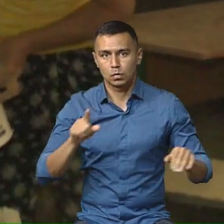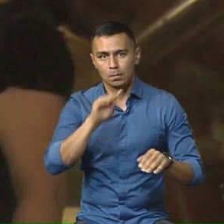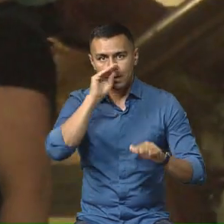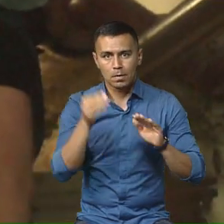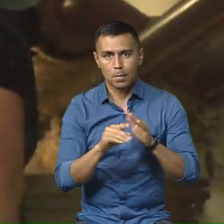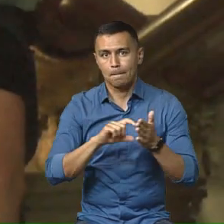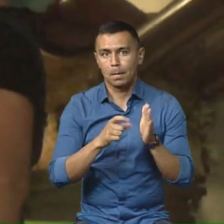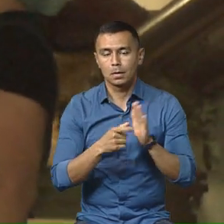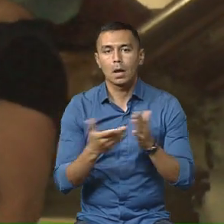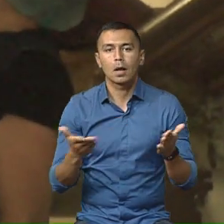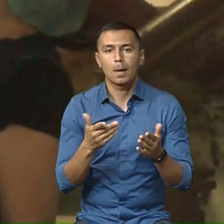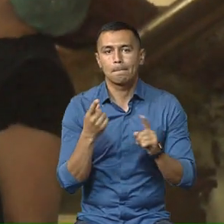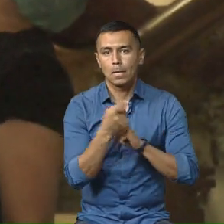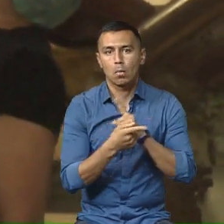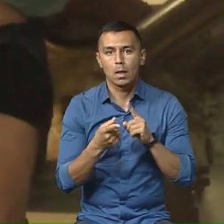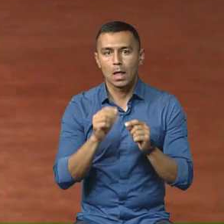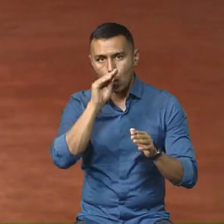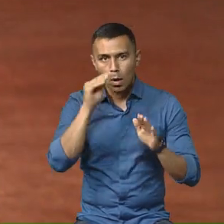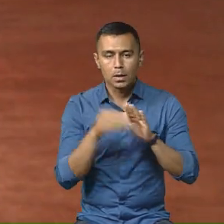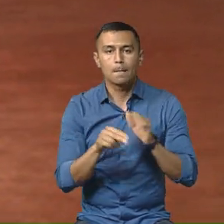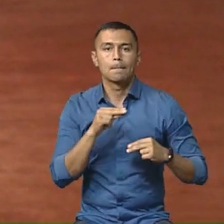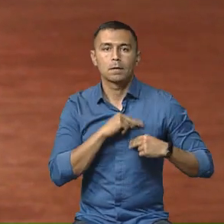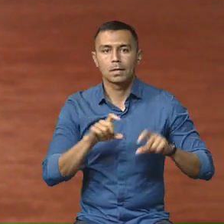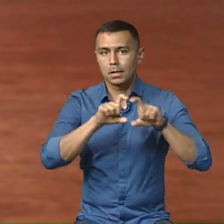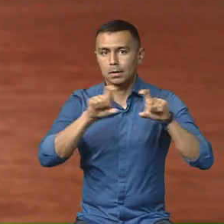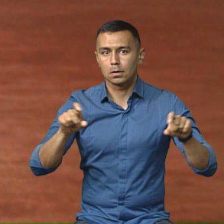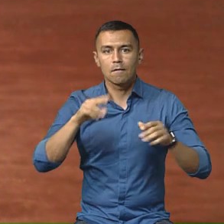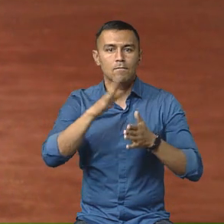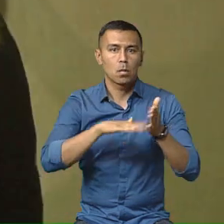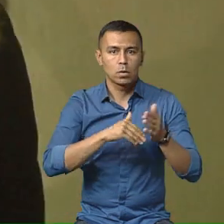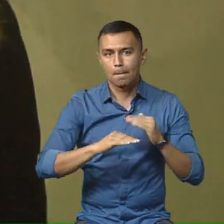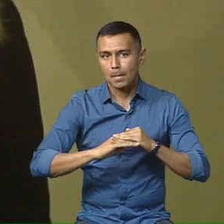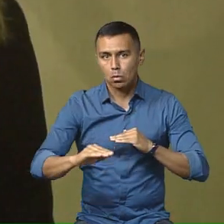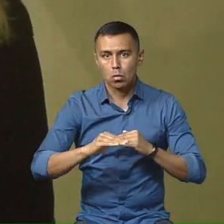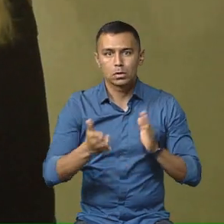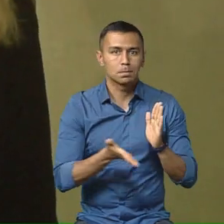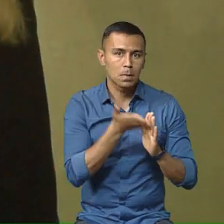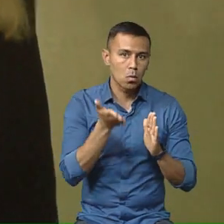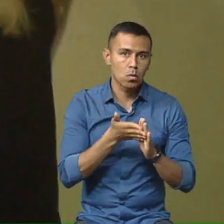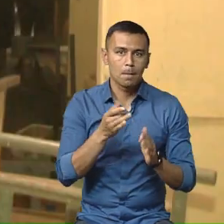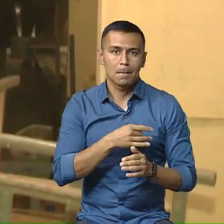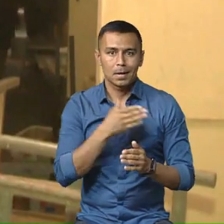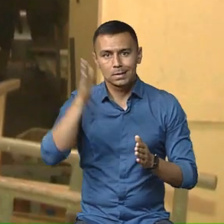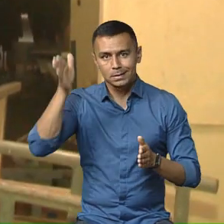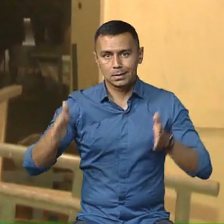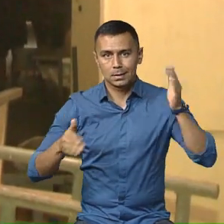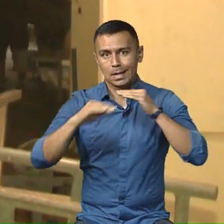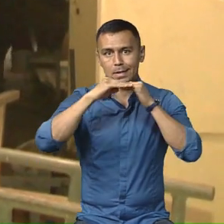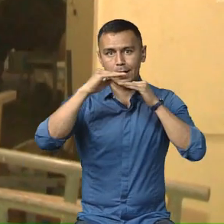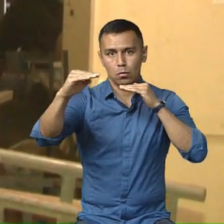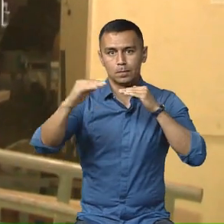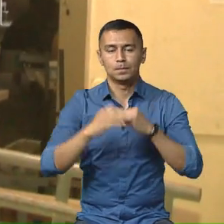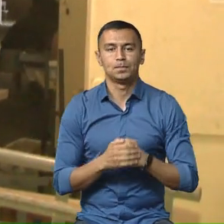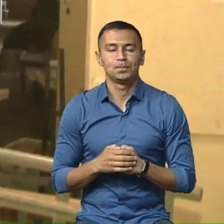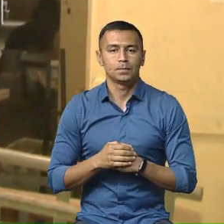підвальному приміщенні, яке переобладнують на укриття, працівники закладу фарбують підлогу, шпаклюють, біля стіни стелю.